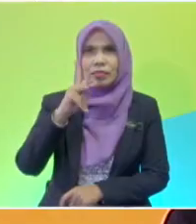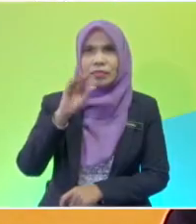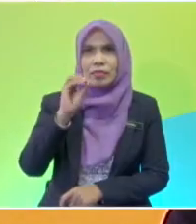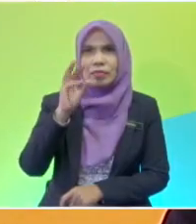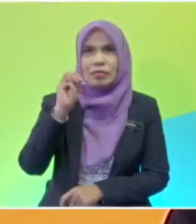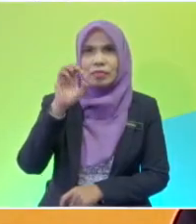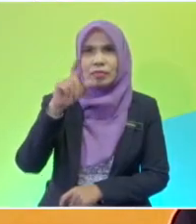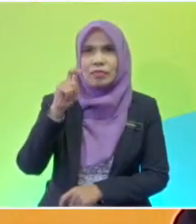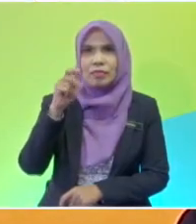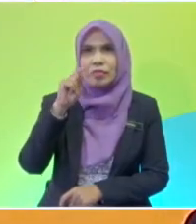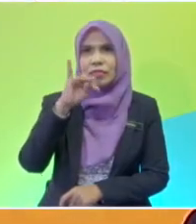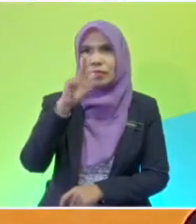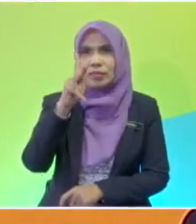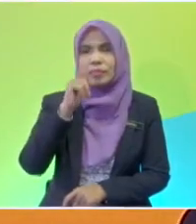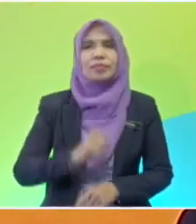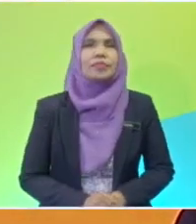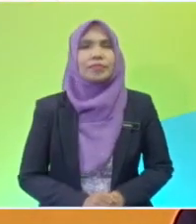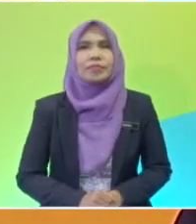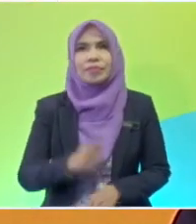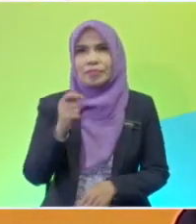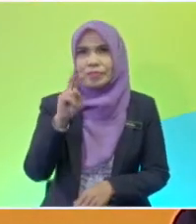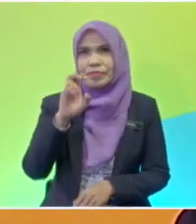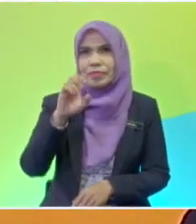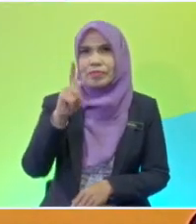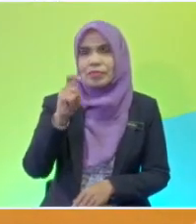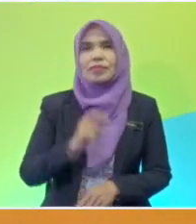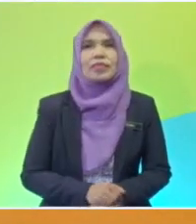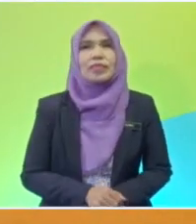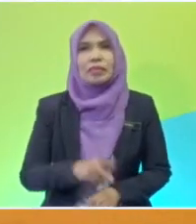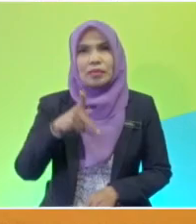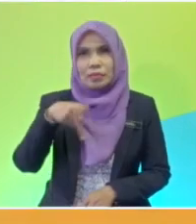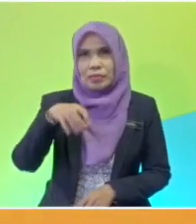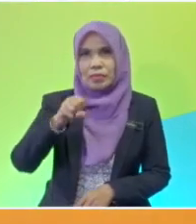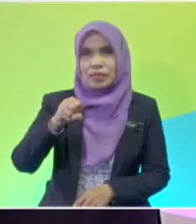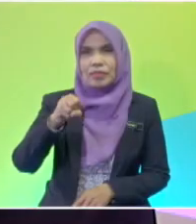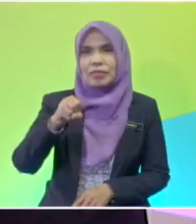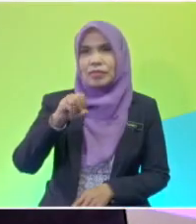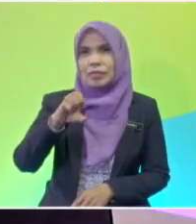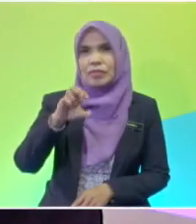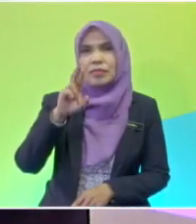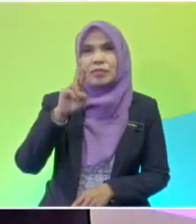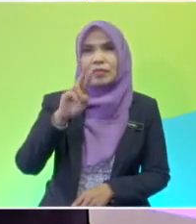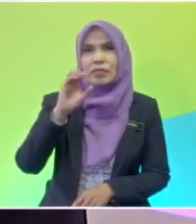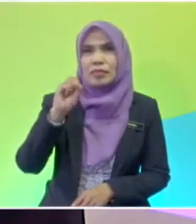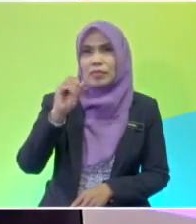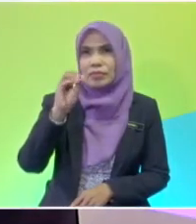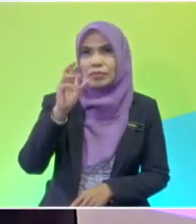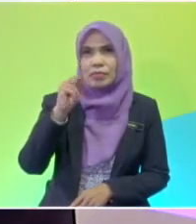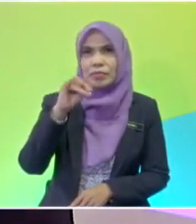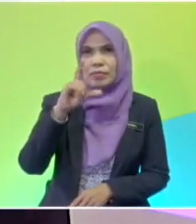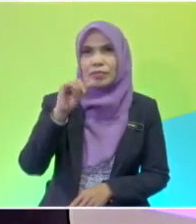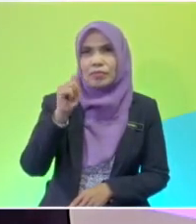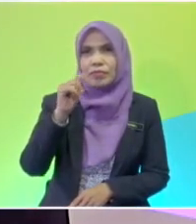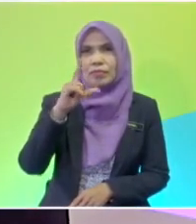kupasan yang akan kita bincang pada hari ini menarik tentang kritik diri sebelum kita pergi lebih jauh